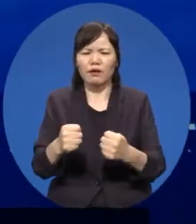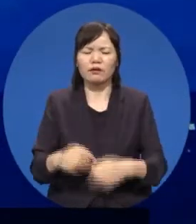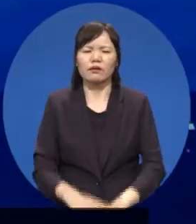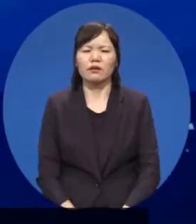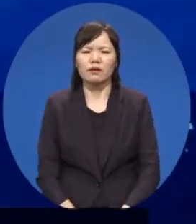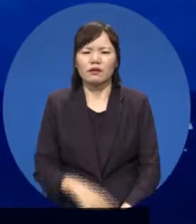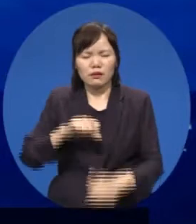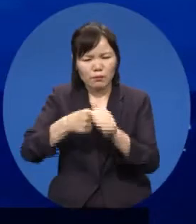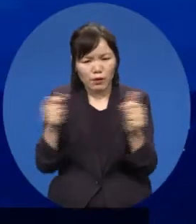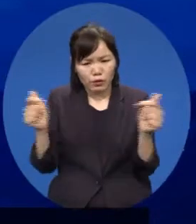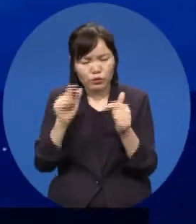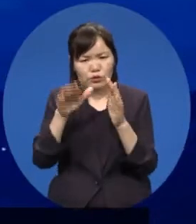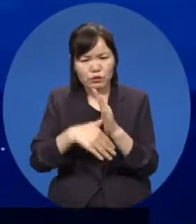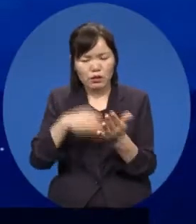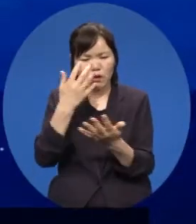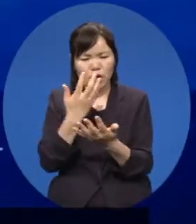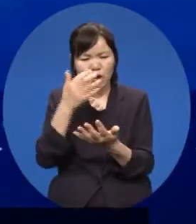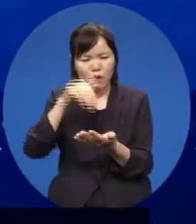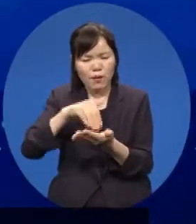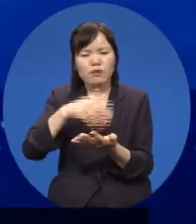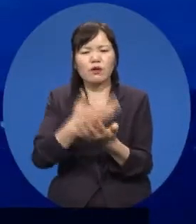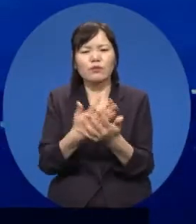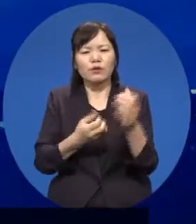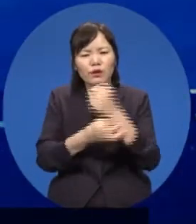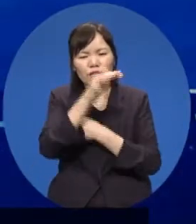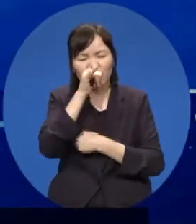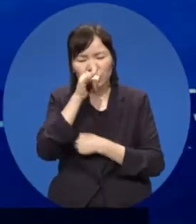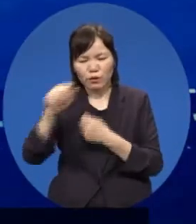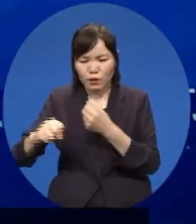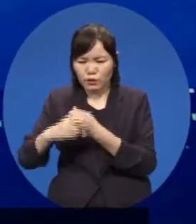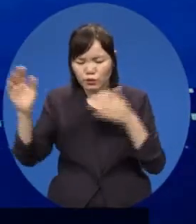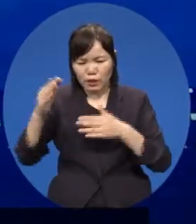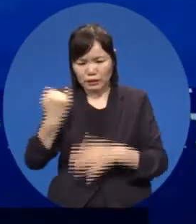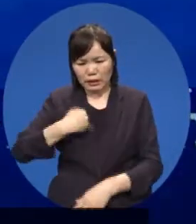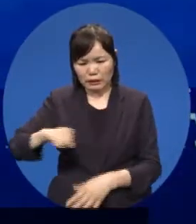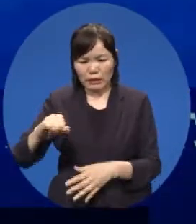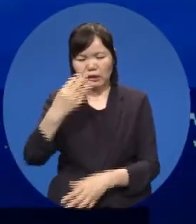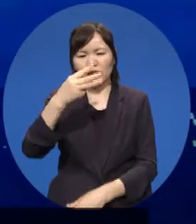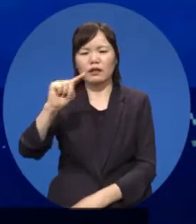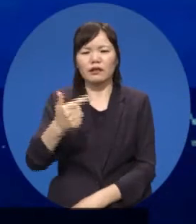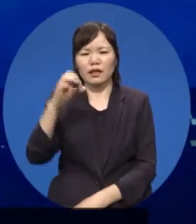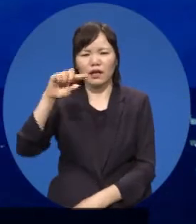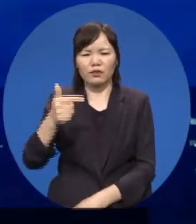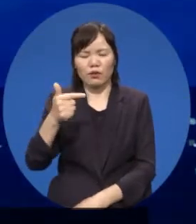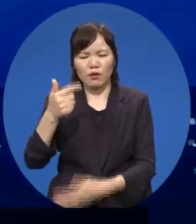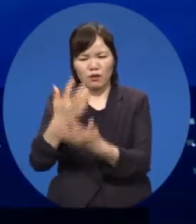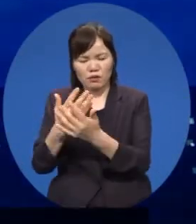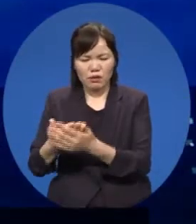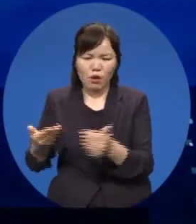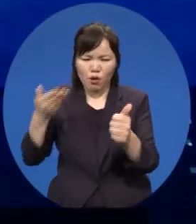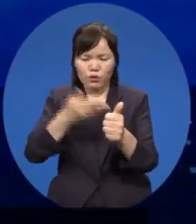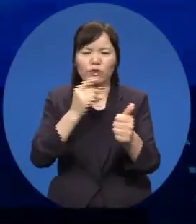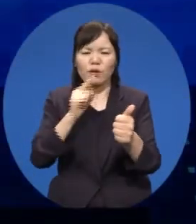낮아진 데 있어서는 반 성분도 또 영향이 있었고요 이 초등학생 딸이 탄원서를 냈다고 합니다 이부분이 영향이 지 않겠느냐